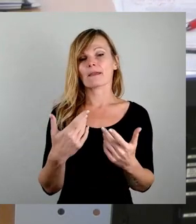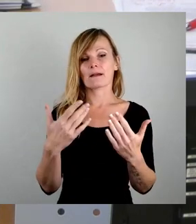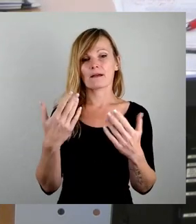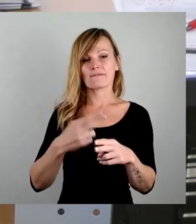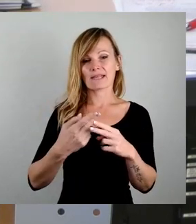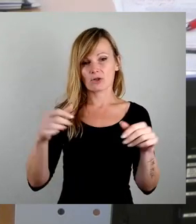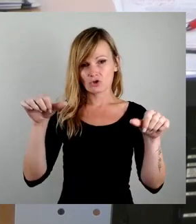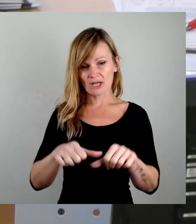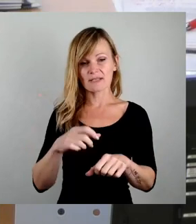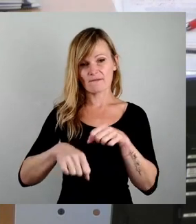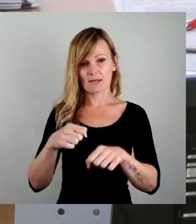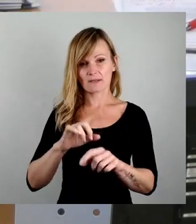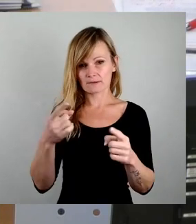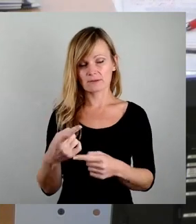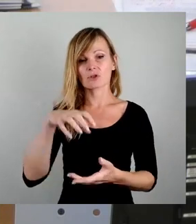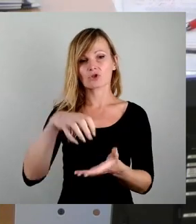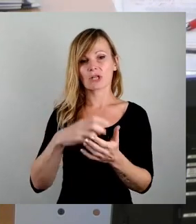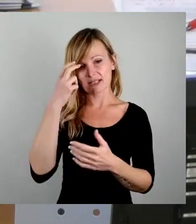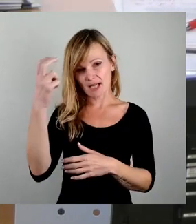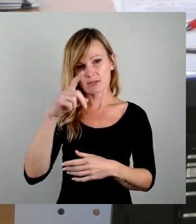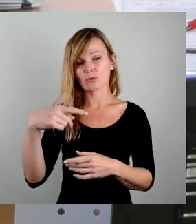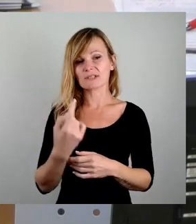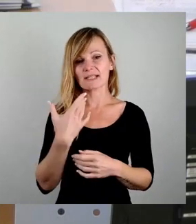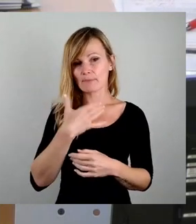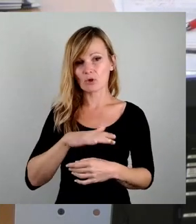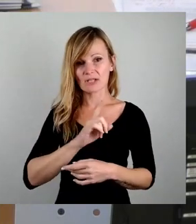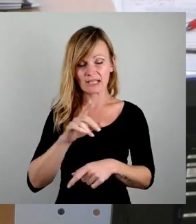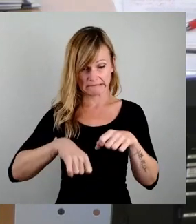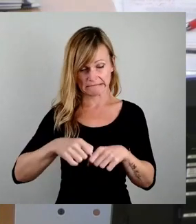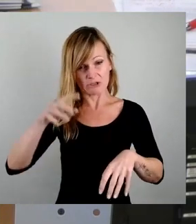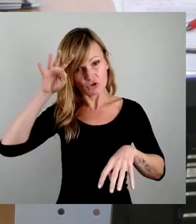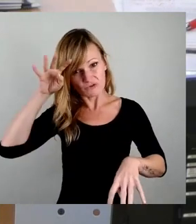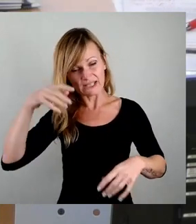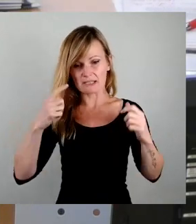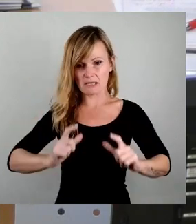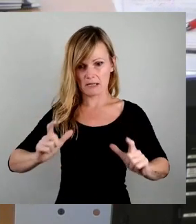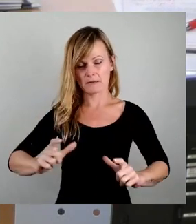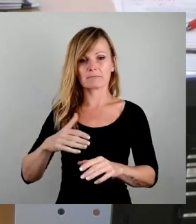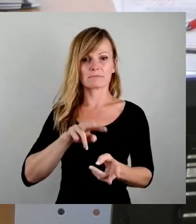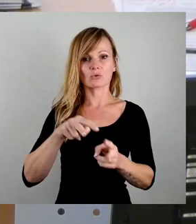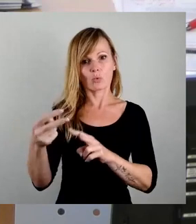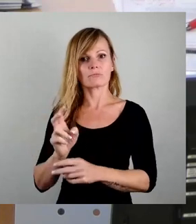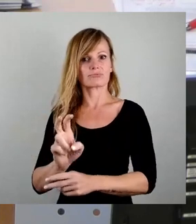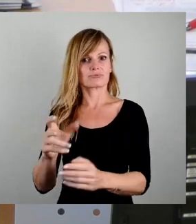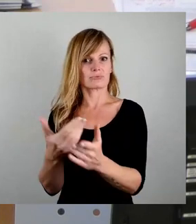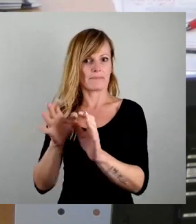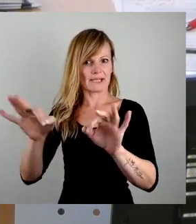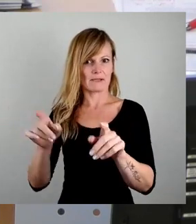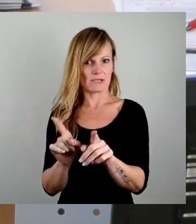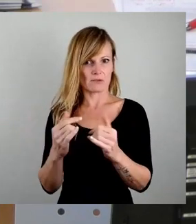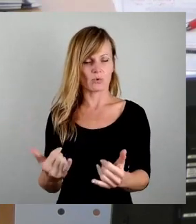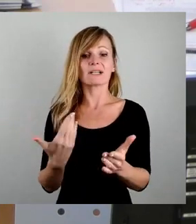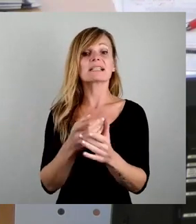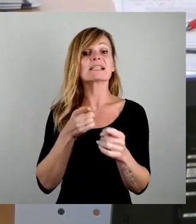man möchte in den Stadtrat und dann möchte man nie mit verschwitzten Fahrradklamotten hier auftauchen. Ja, das ist ganz einfach, das ist eigentlich hauptsächlich die Zielgruppe, nie zu